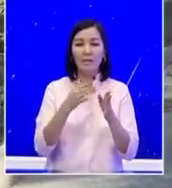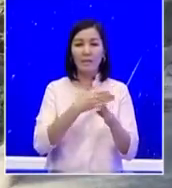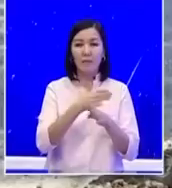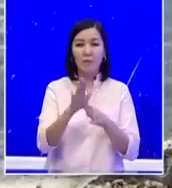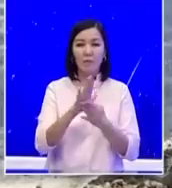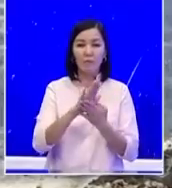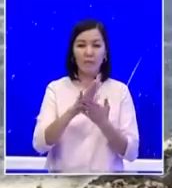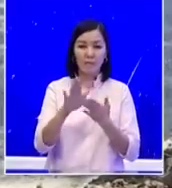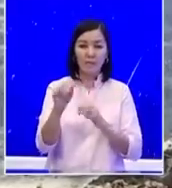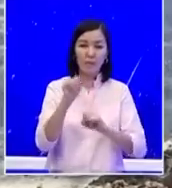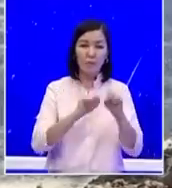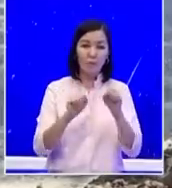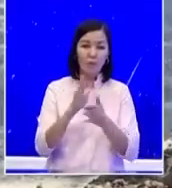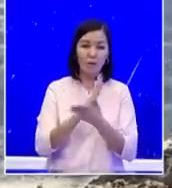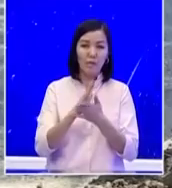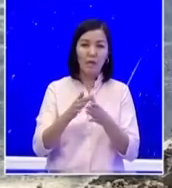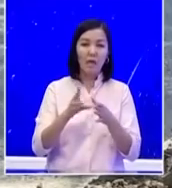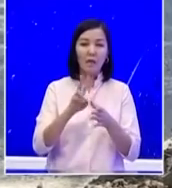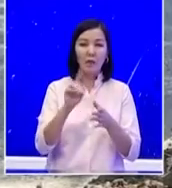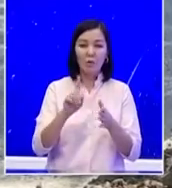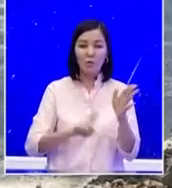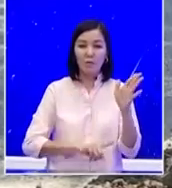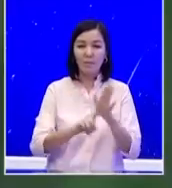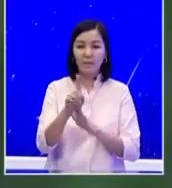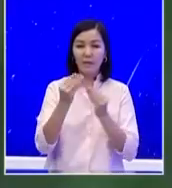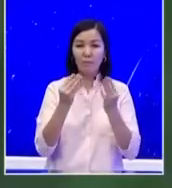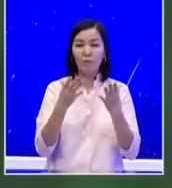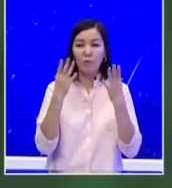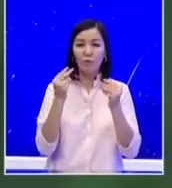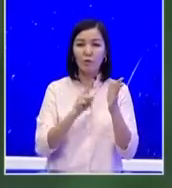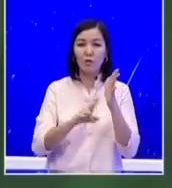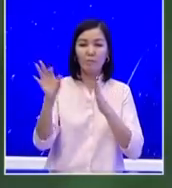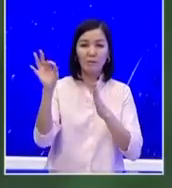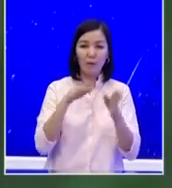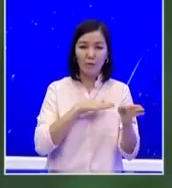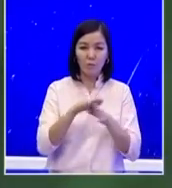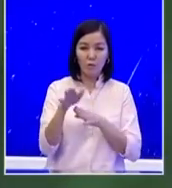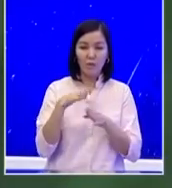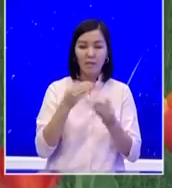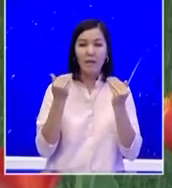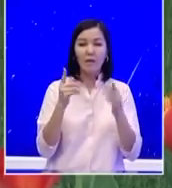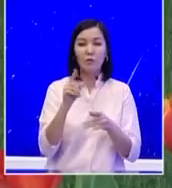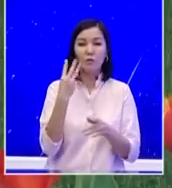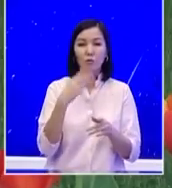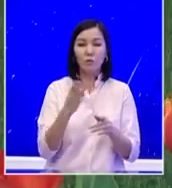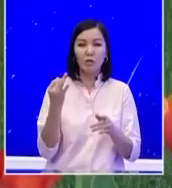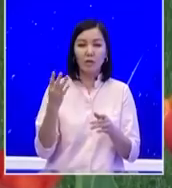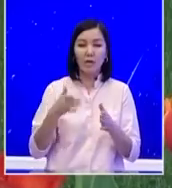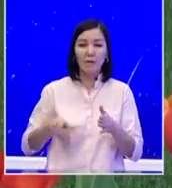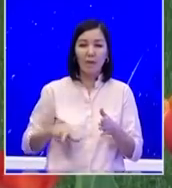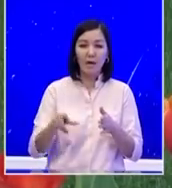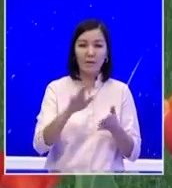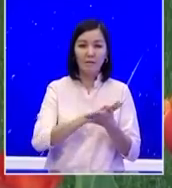тазартылып, гүлдендіріліп жатыр. Наурыздың ортасында басталған шаруаның бүгінде 70%-ы орындалыпты. 130 шақырым арық